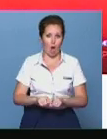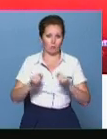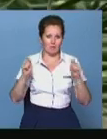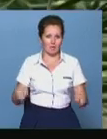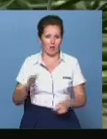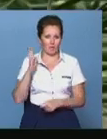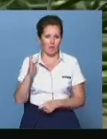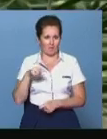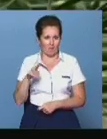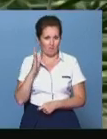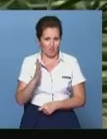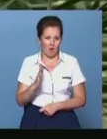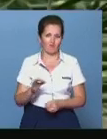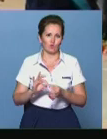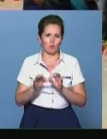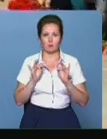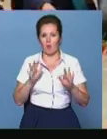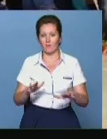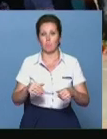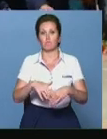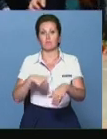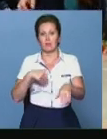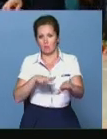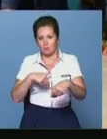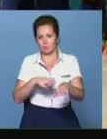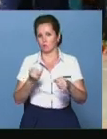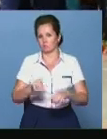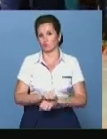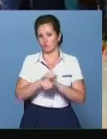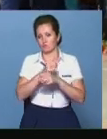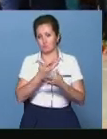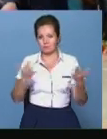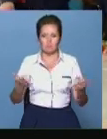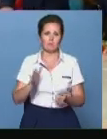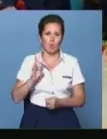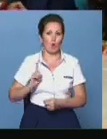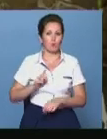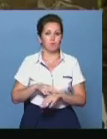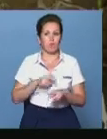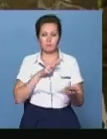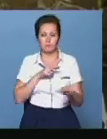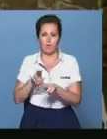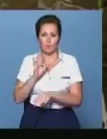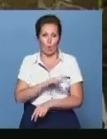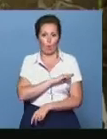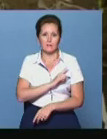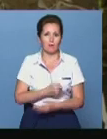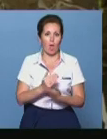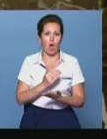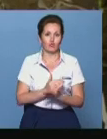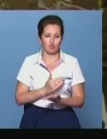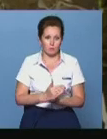В Ижевске пройдут митинги и шествия. Охранять порядок будут полицейские. Завтра они переходят на усиленный режим несения службы.